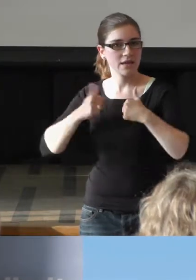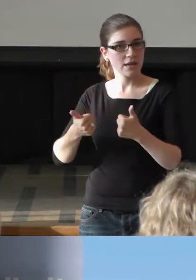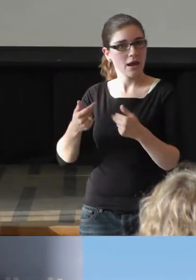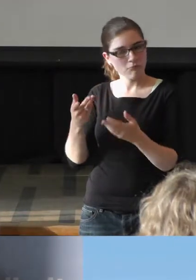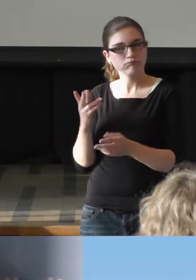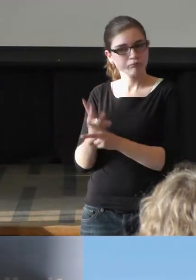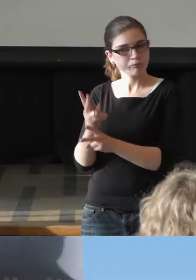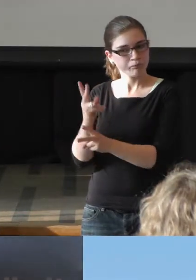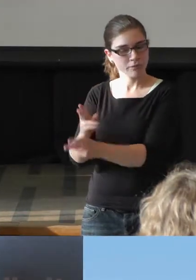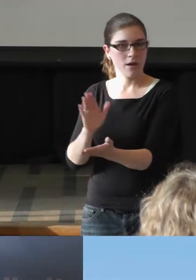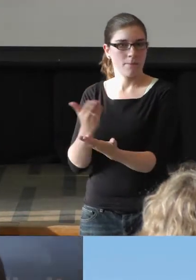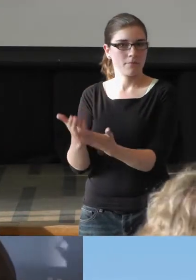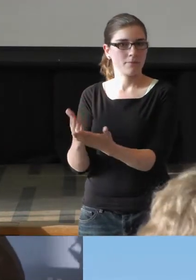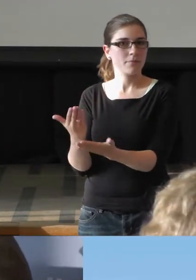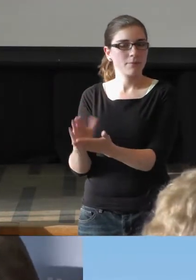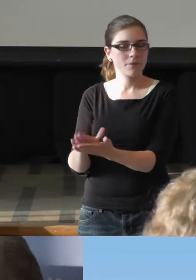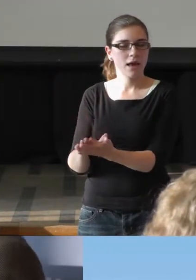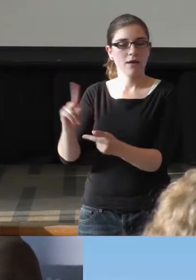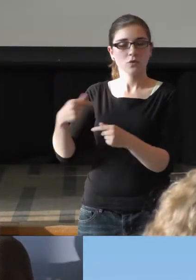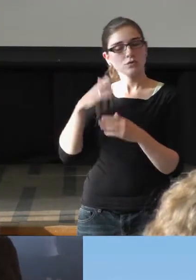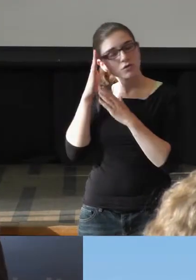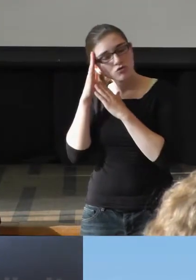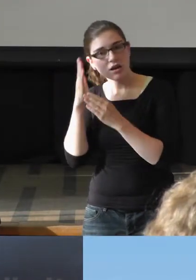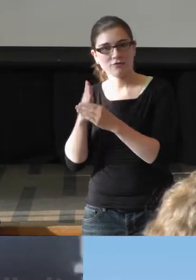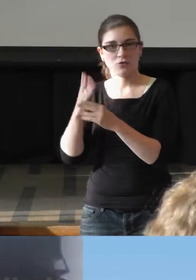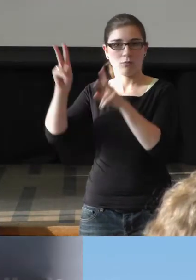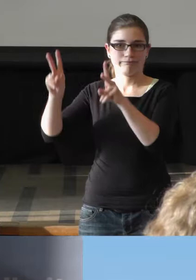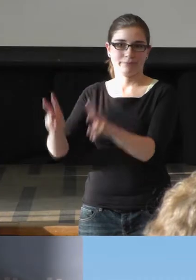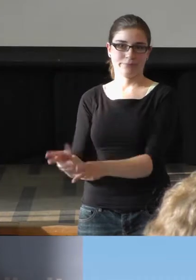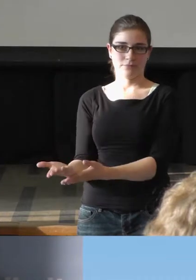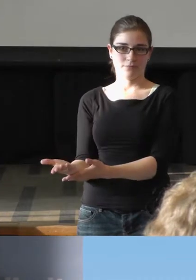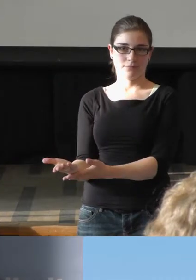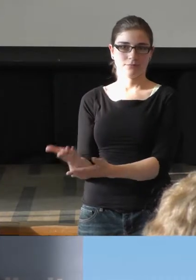Schlaf letzten Endes wieder herzustellen, denn es ist ja das, was der Patient am meisten beklagt.